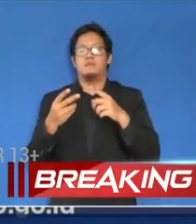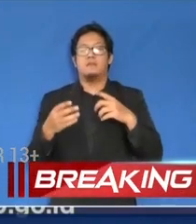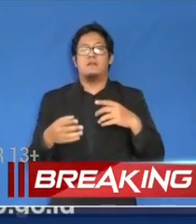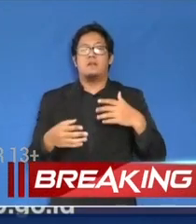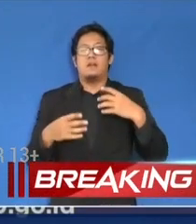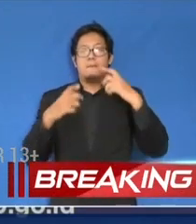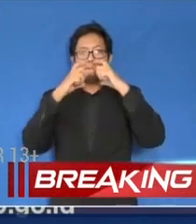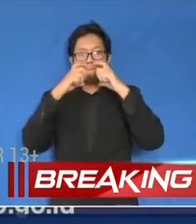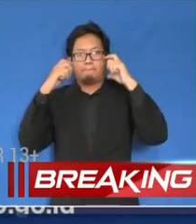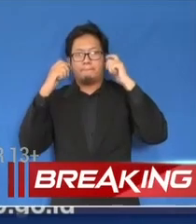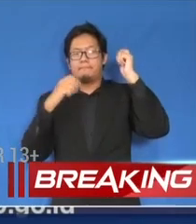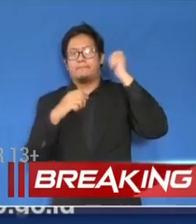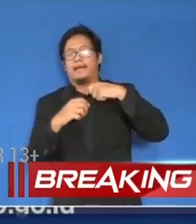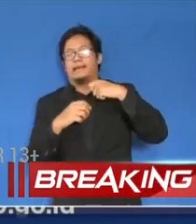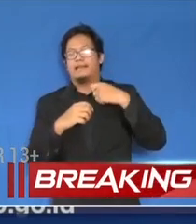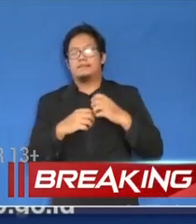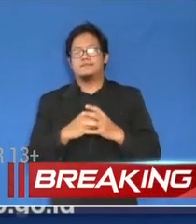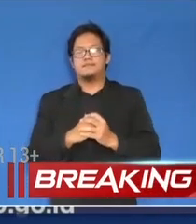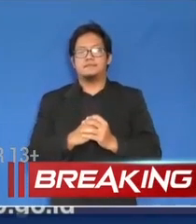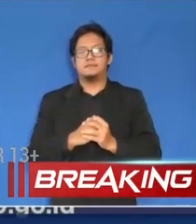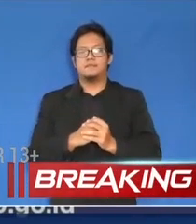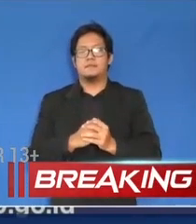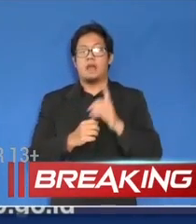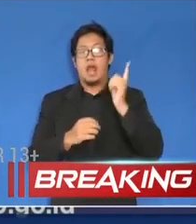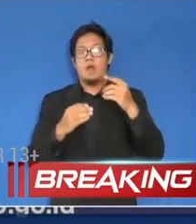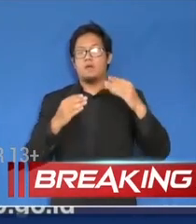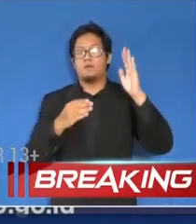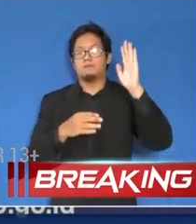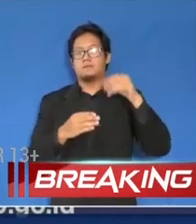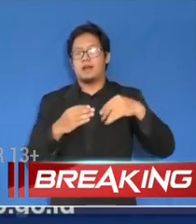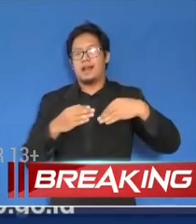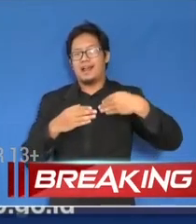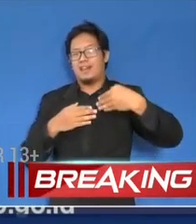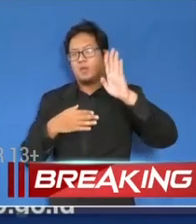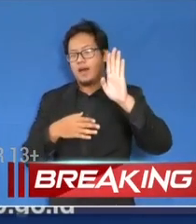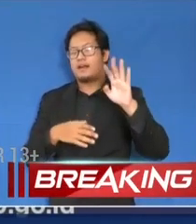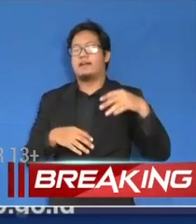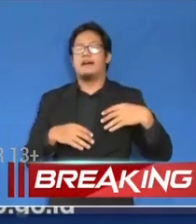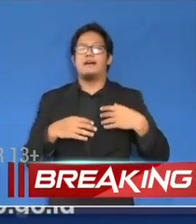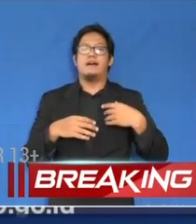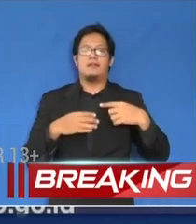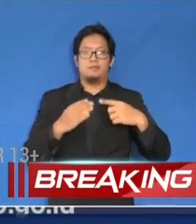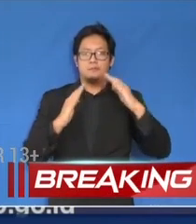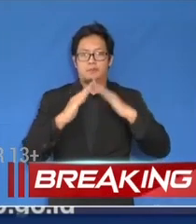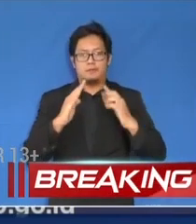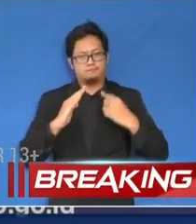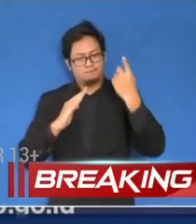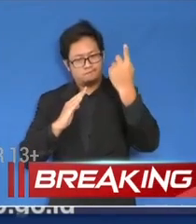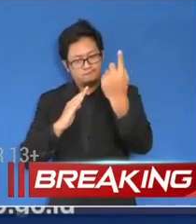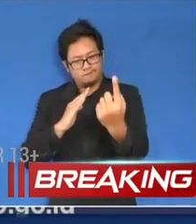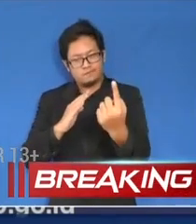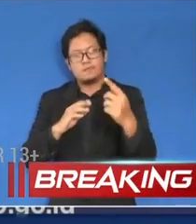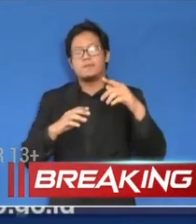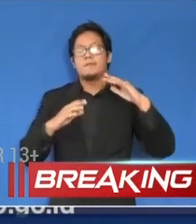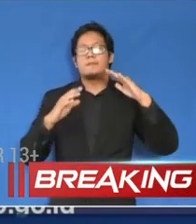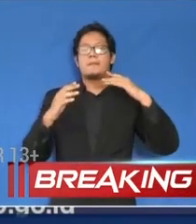semua, selalu pakai masker apabila kita berada di luar rumah atau di tempat umum. Bahkan kalau perlu juga di rumah kalau ada tamu yang